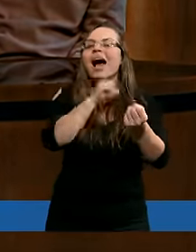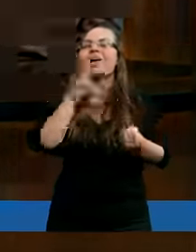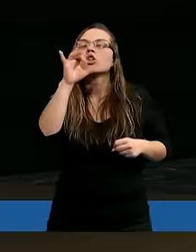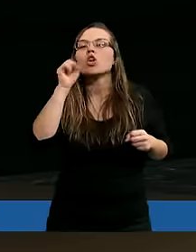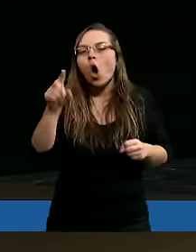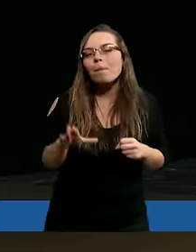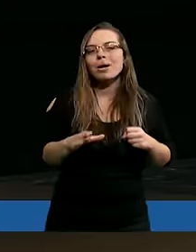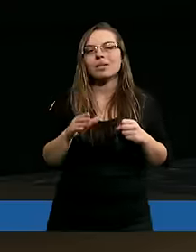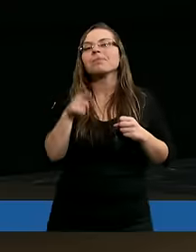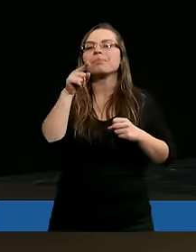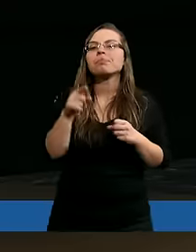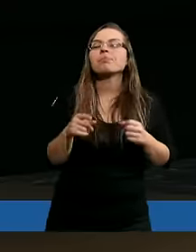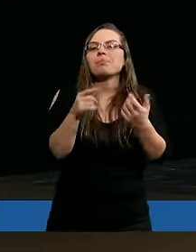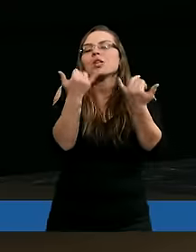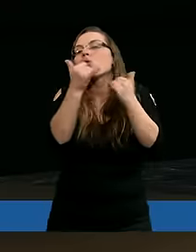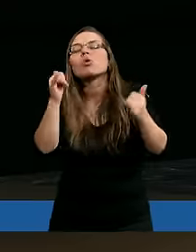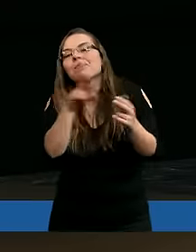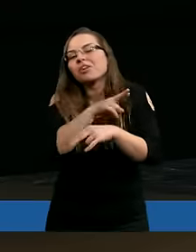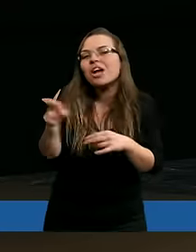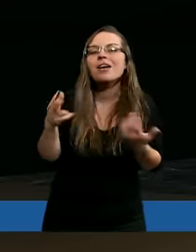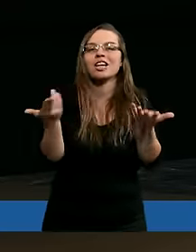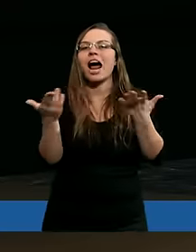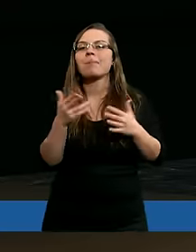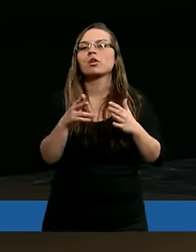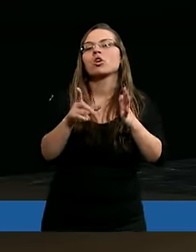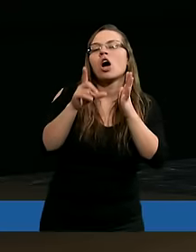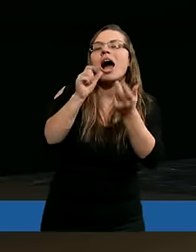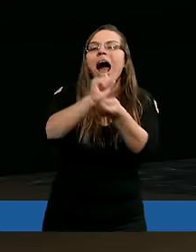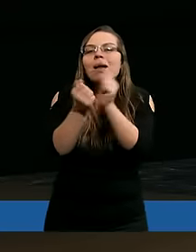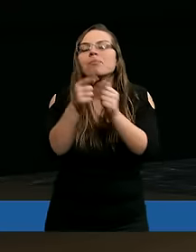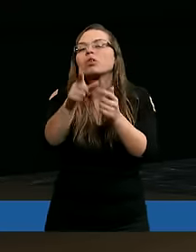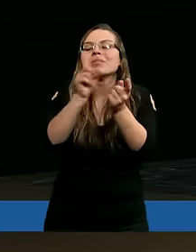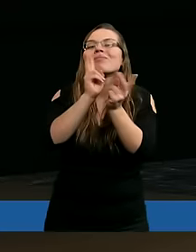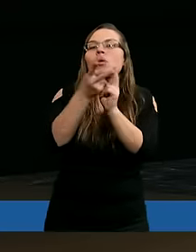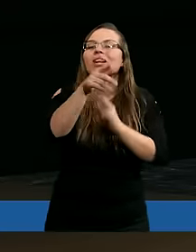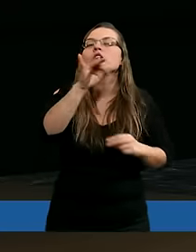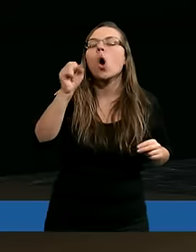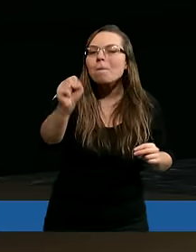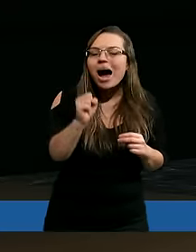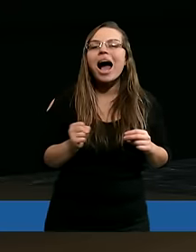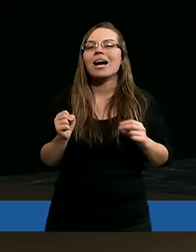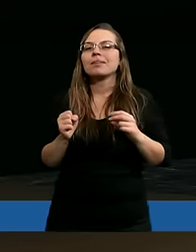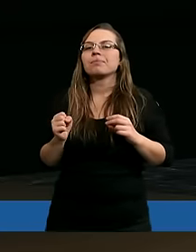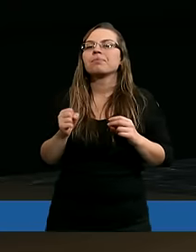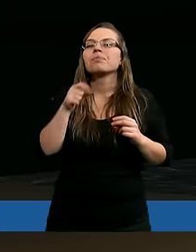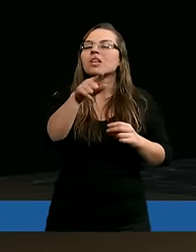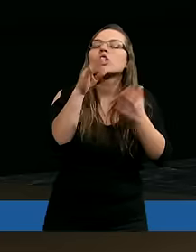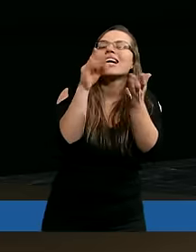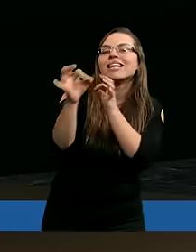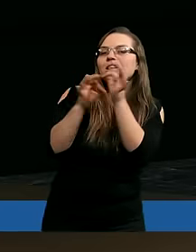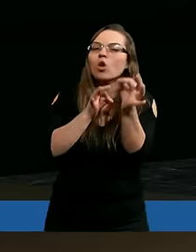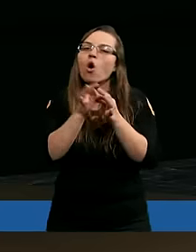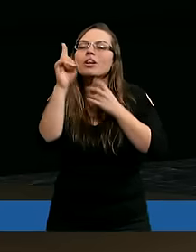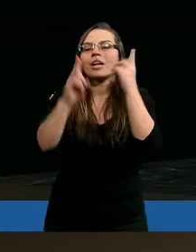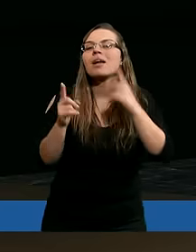To są ci życzliwi, których spotyka Job no, tutaj w tej